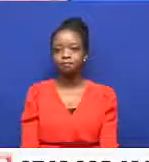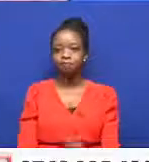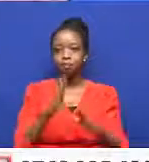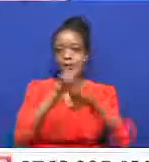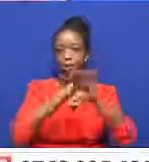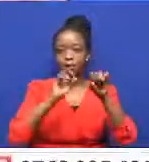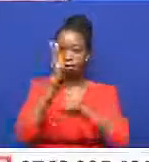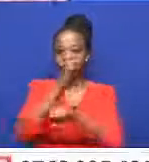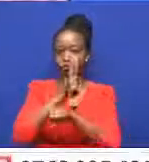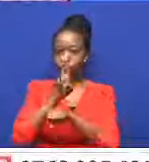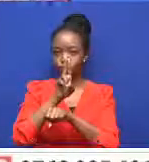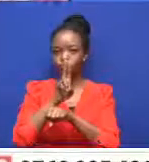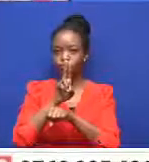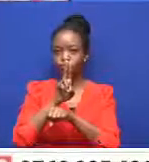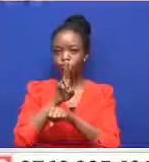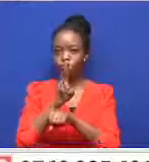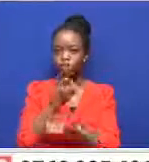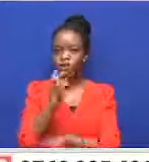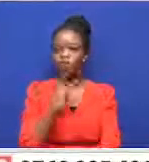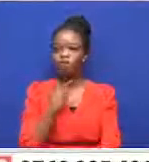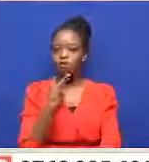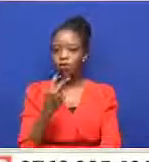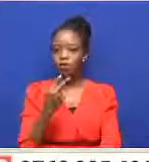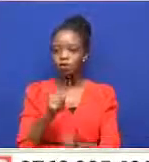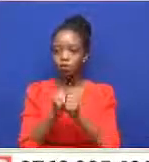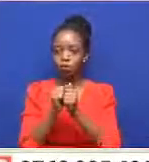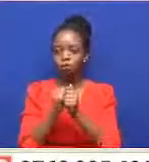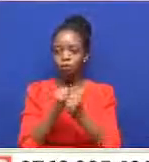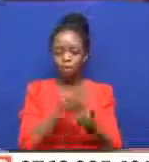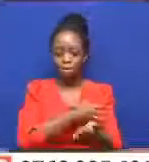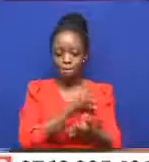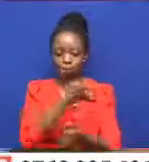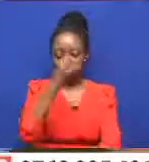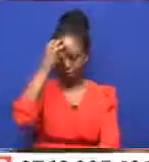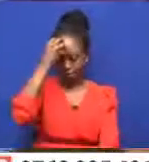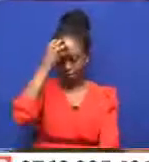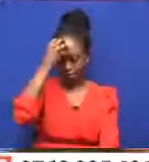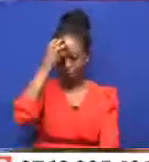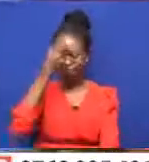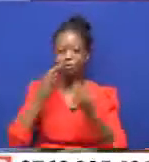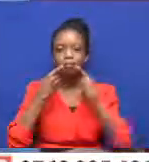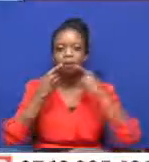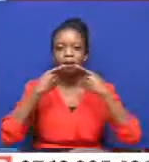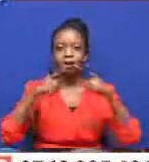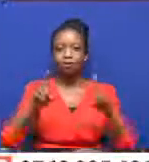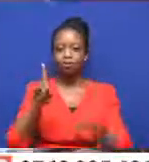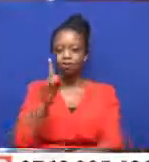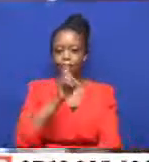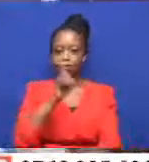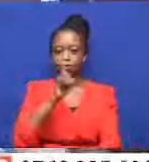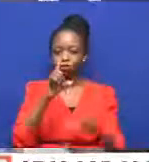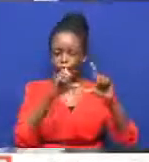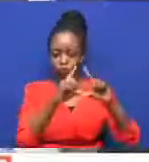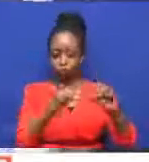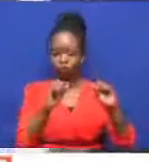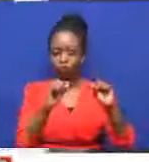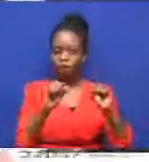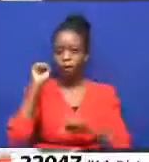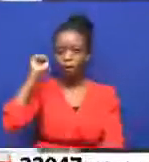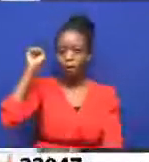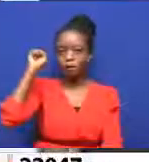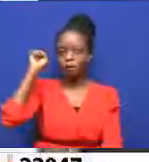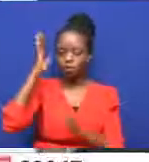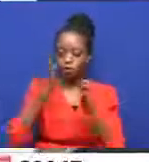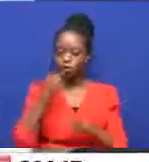Rais Uhuru Kenyatta kwa sauti iliyojawa na mamlaka na hasira ametoa masharti makali kwa wanasiasa walio na